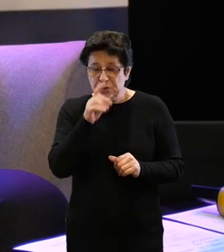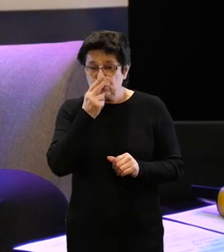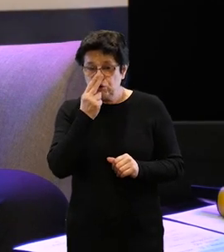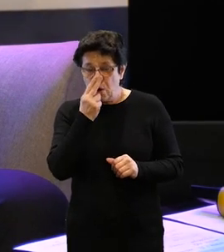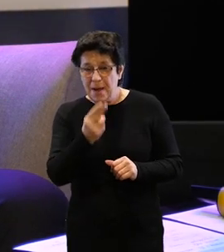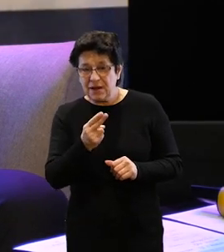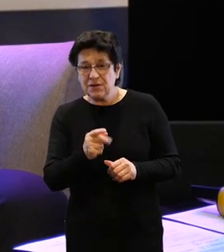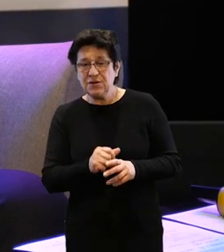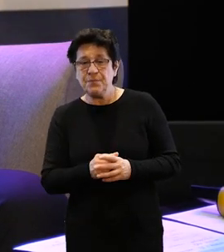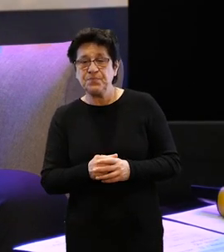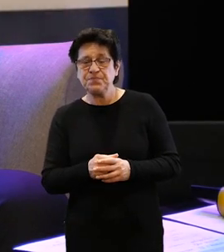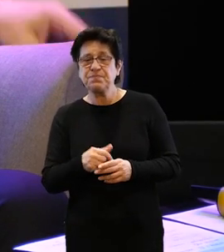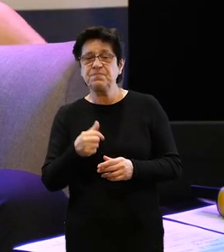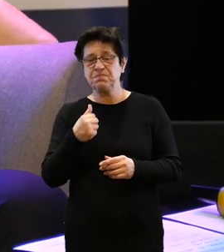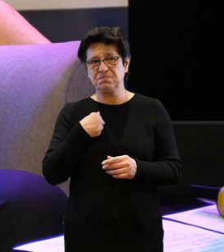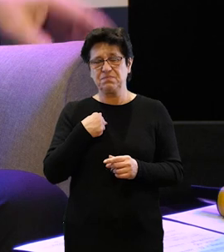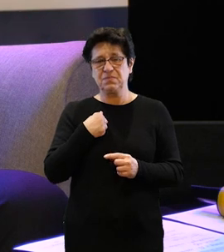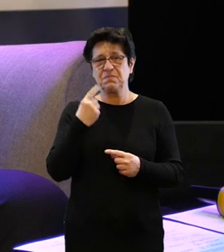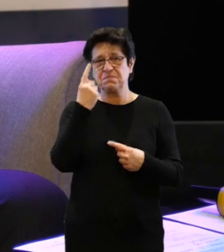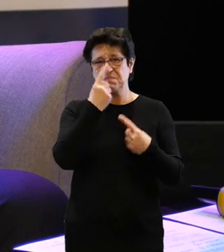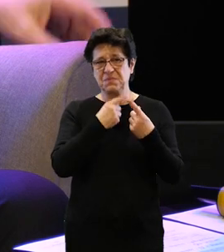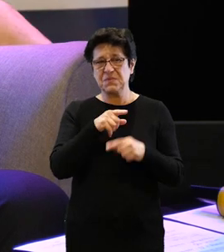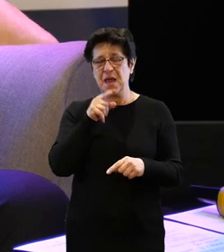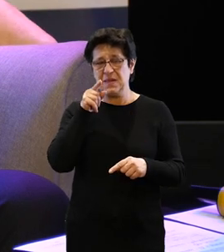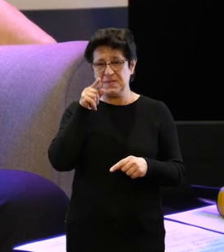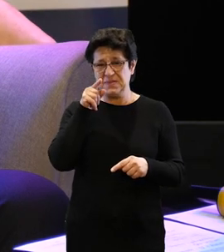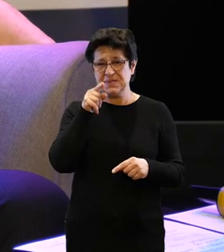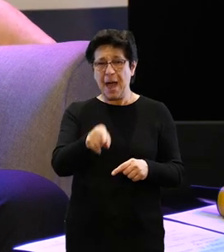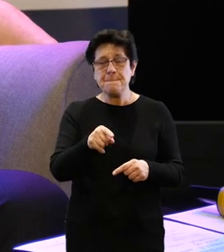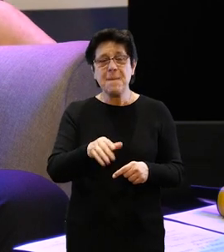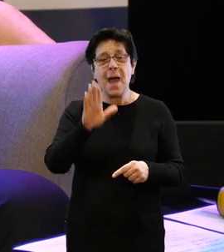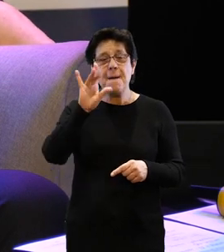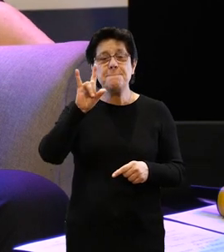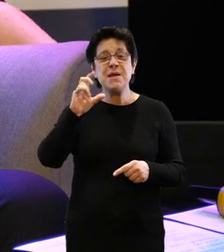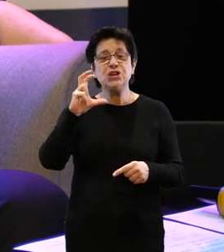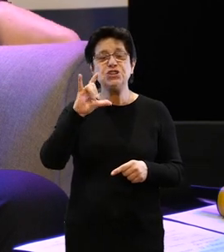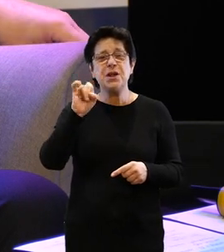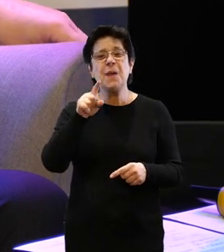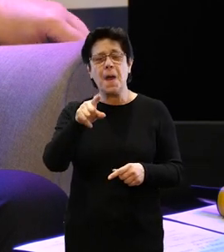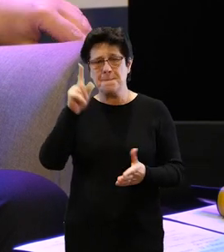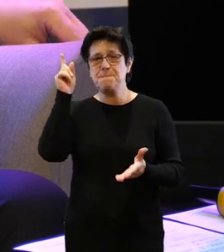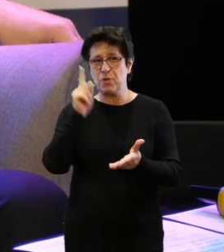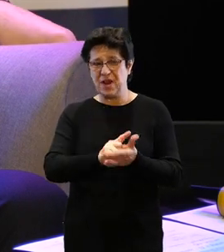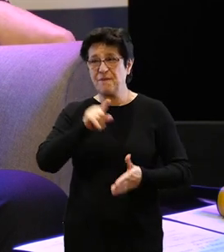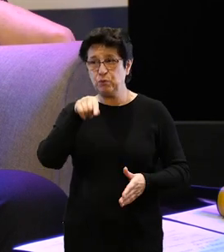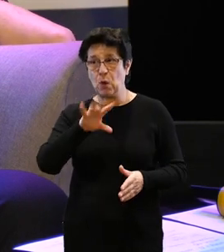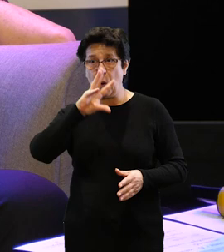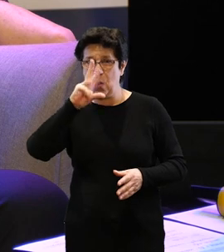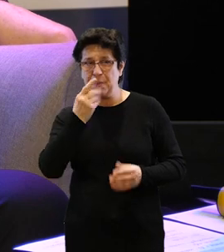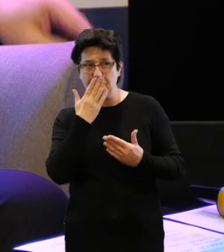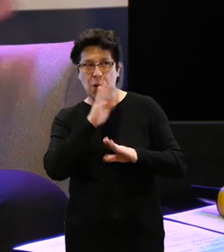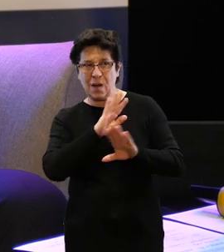zobaczyć i też właśnie Podejrzewam że tam w tej Byczynie jest ktoś kto potrafił to ładnie